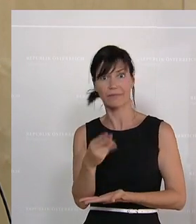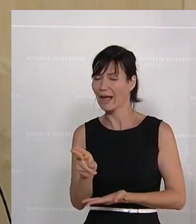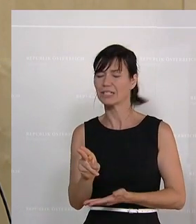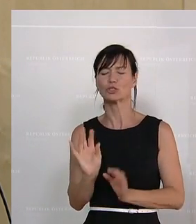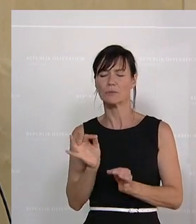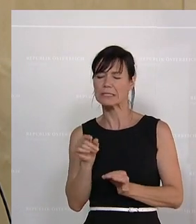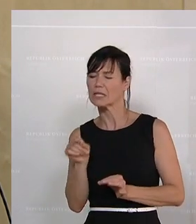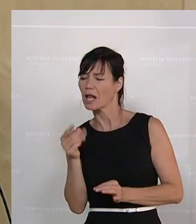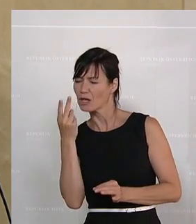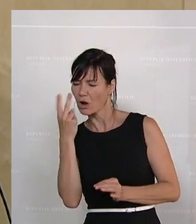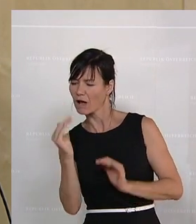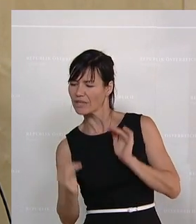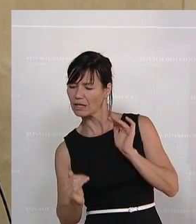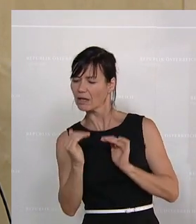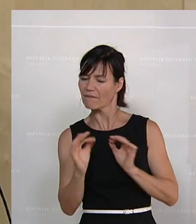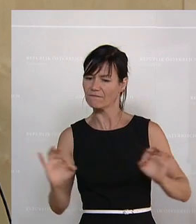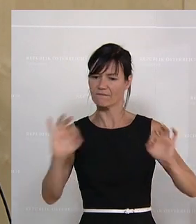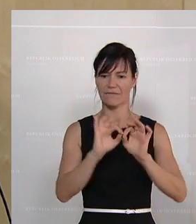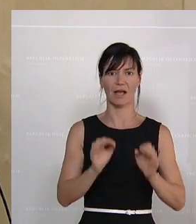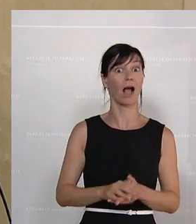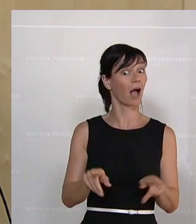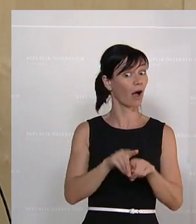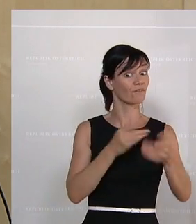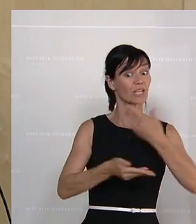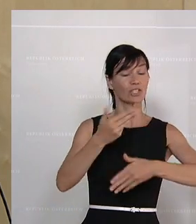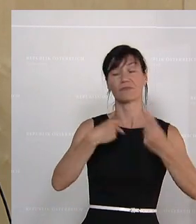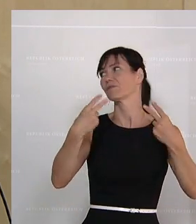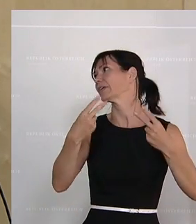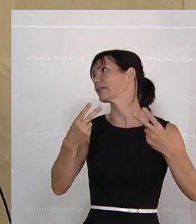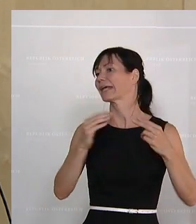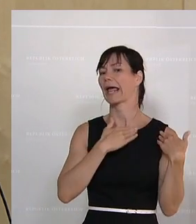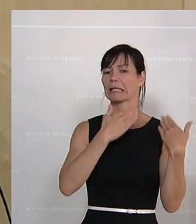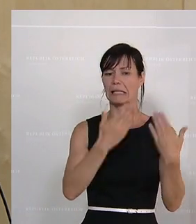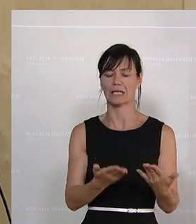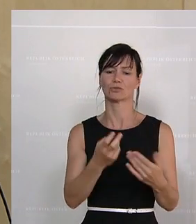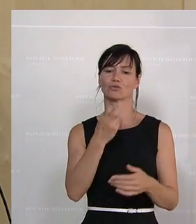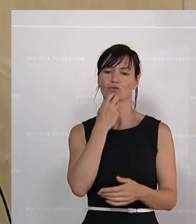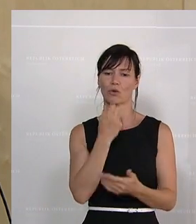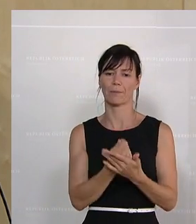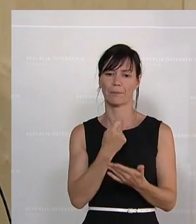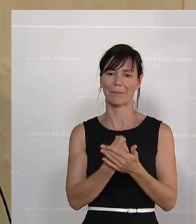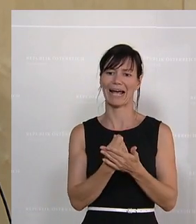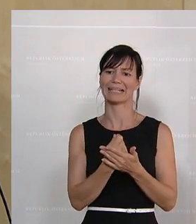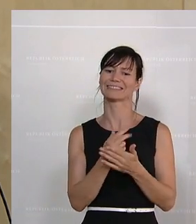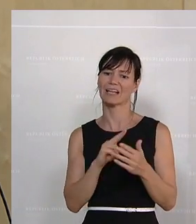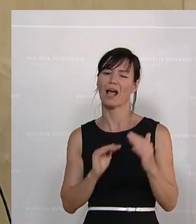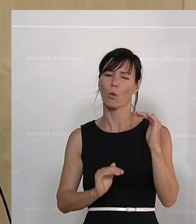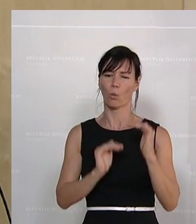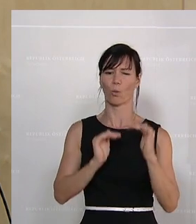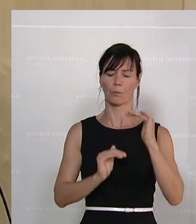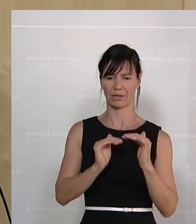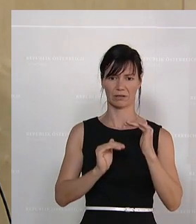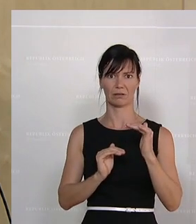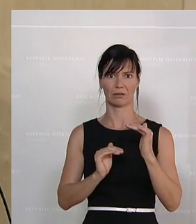wichtig auch entlastung für die wirtschaft neben strompreiskompensation und anderen dingen ist ganz entscheidend auch